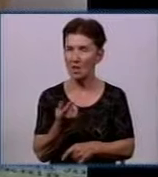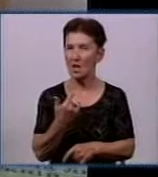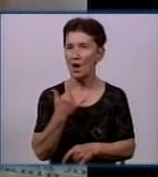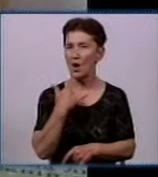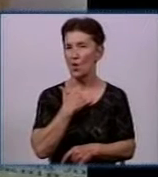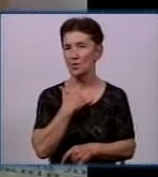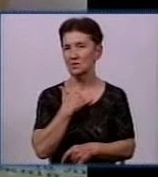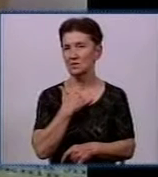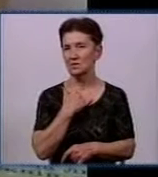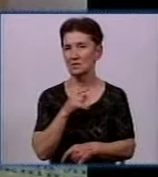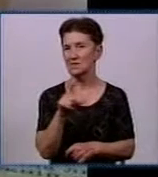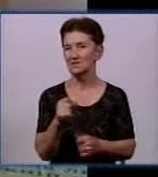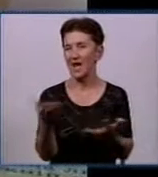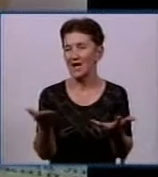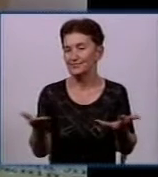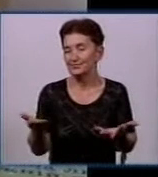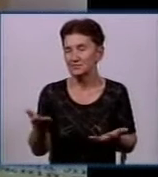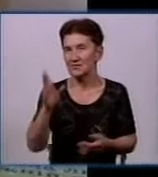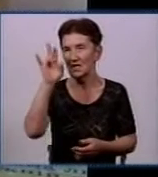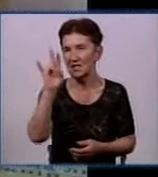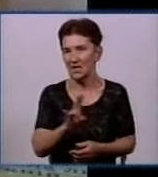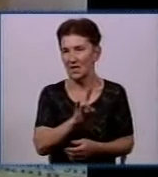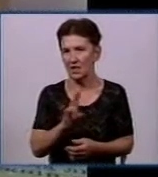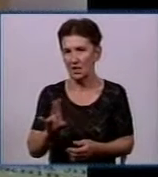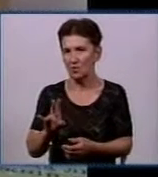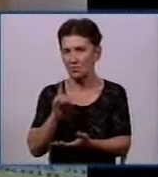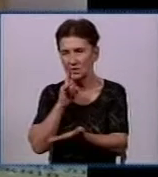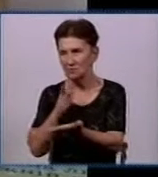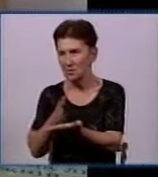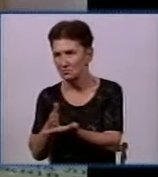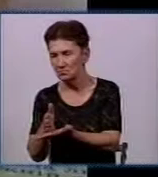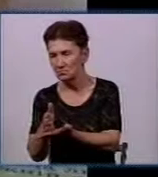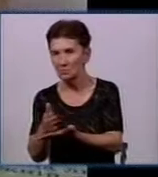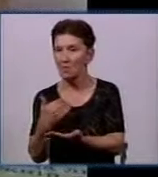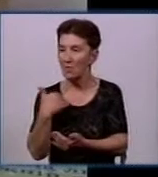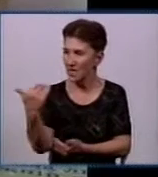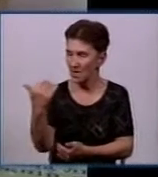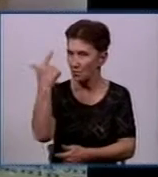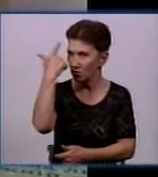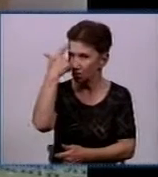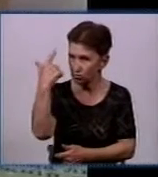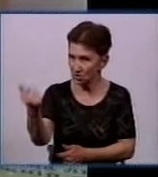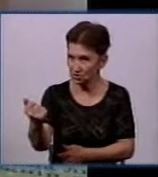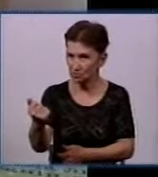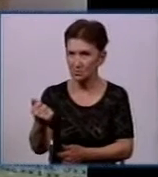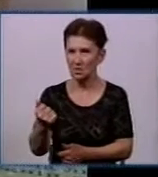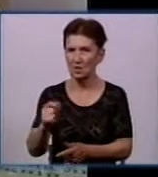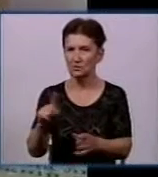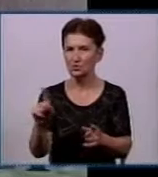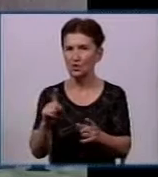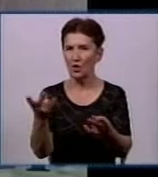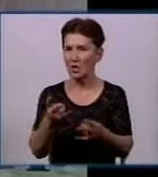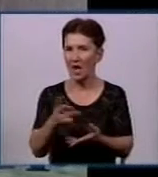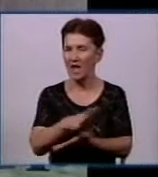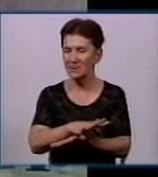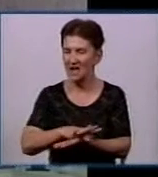або за релігійними якимись поглядами батьки відмовляються. Ну, ми їх попереджаємо про значимість вакцинації, про наслідки,